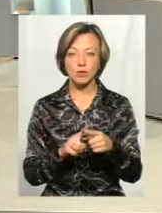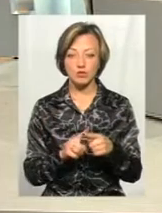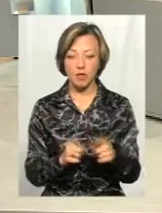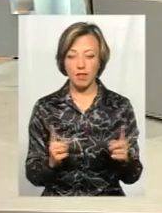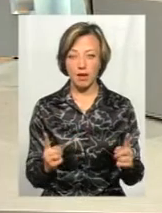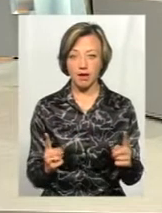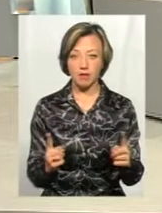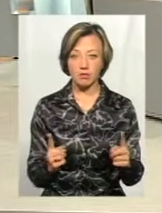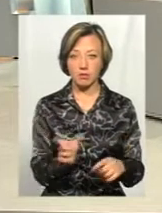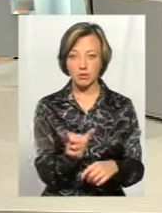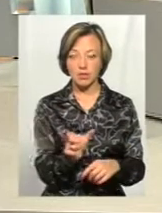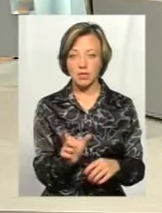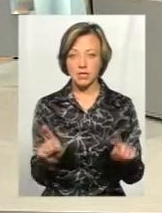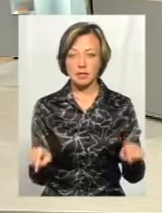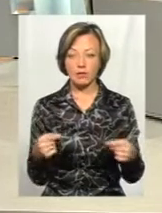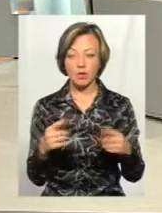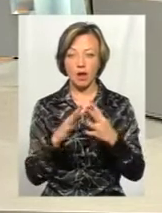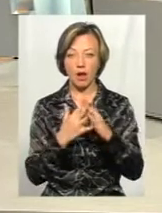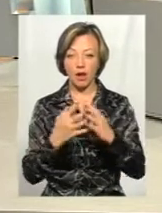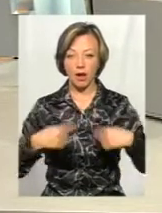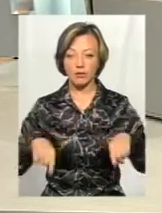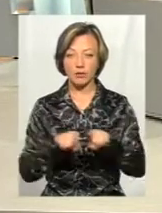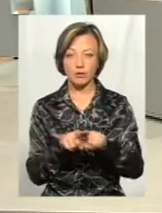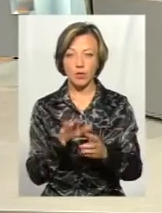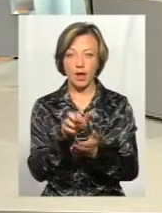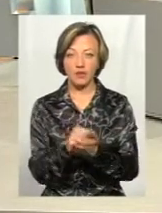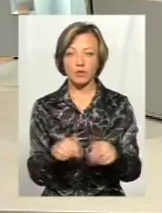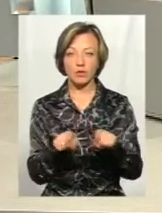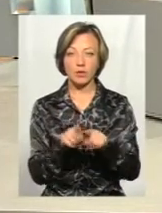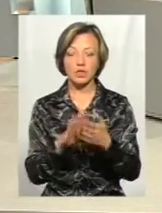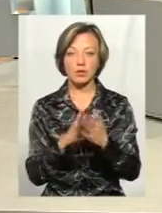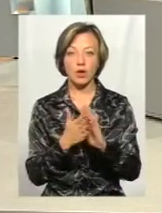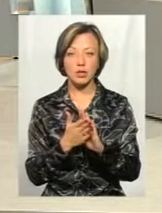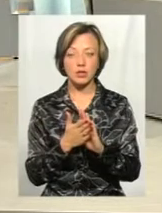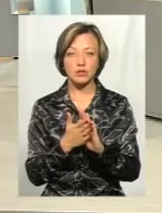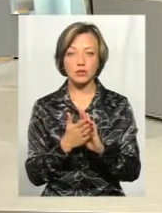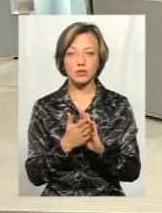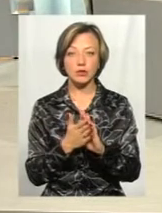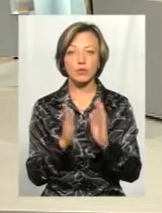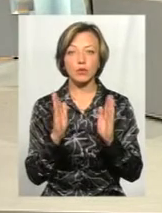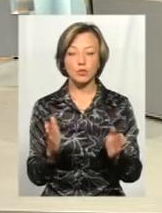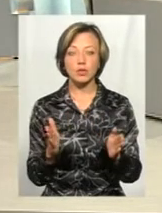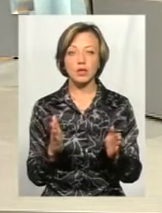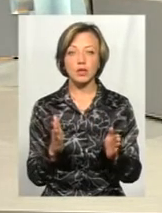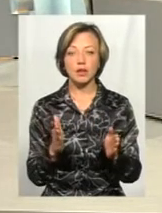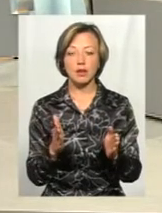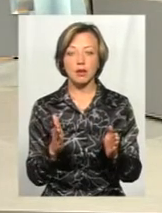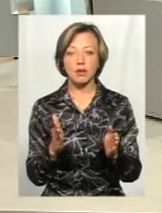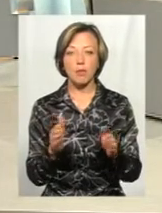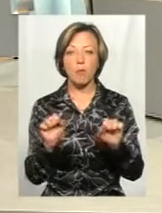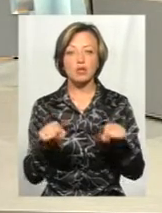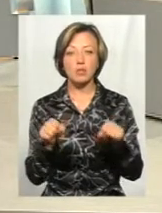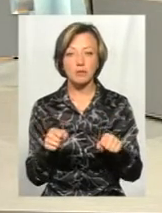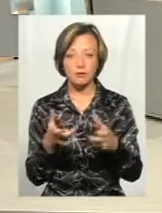яка створює саме в цьому аграрному рейдерстві таку ситуацію, що будуть якісь важелі, які